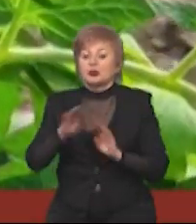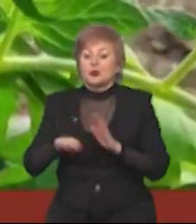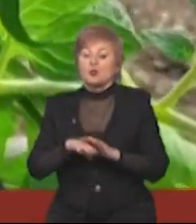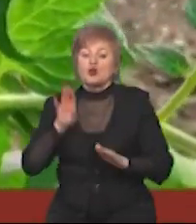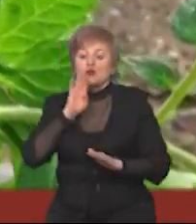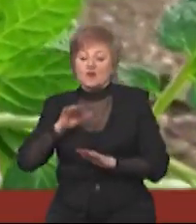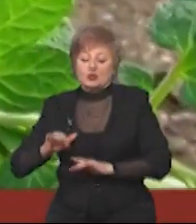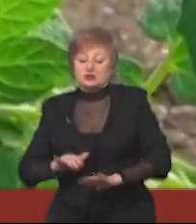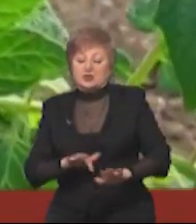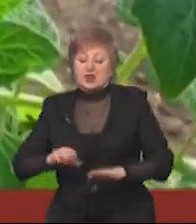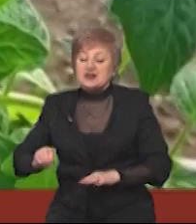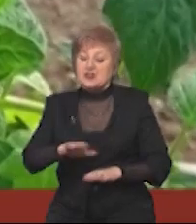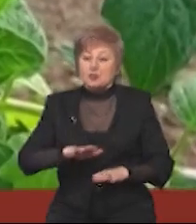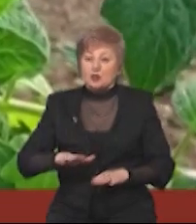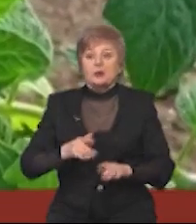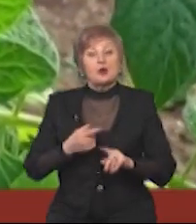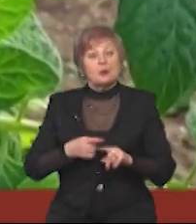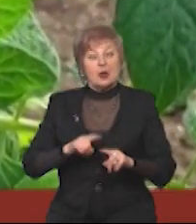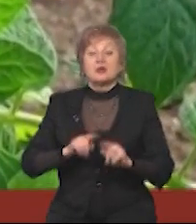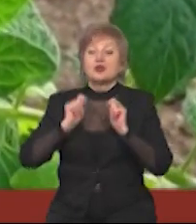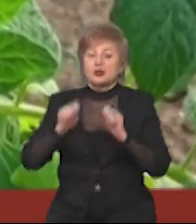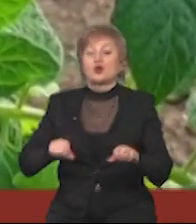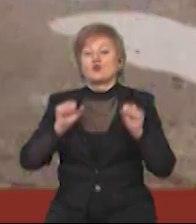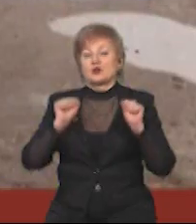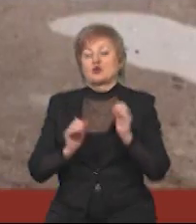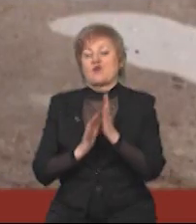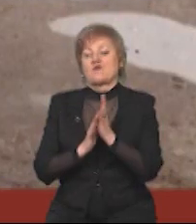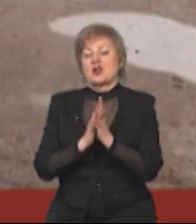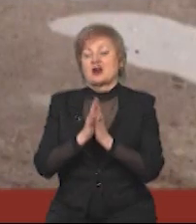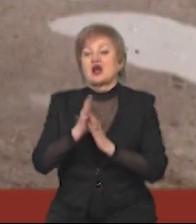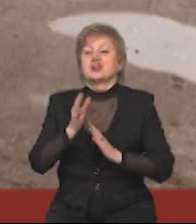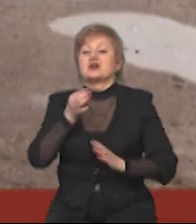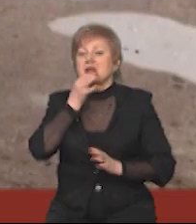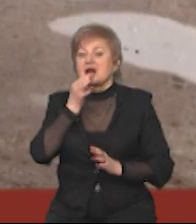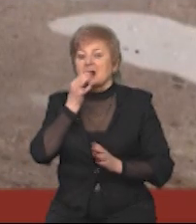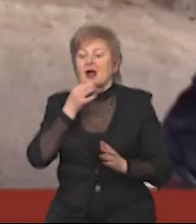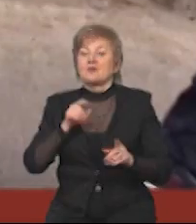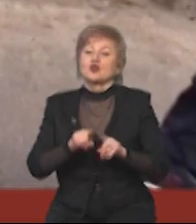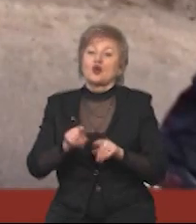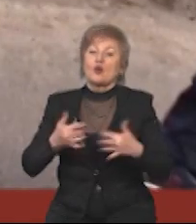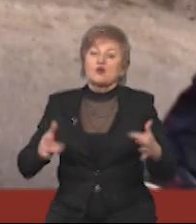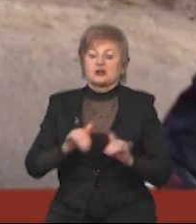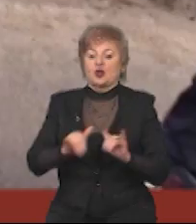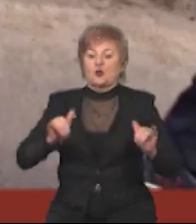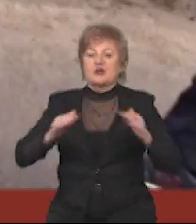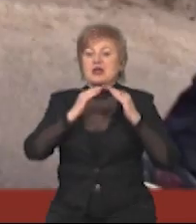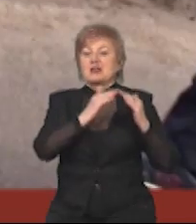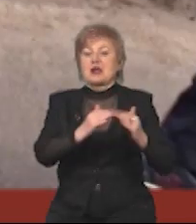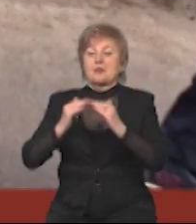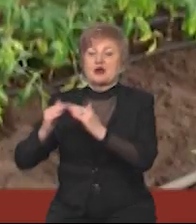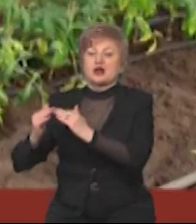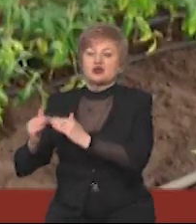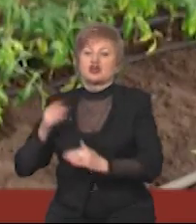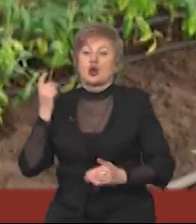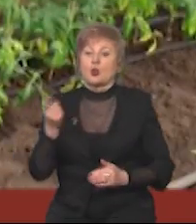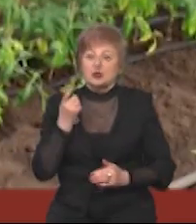вод. Це в свою чергу дає можливість вирощувати ранні овочі і розвивати тепличне господарство.